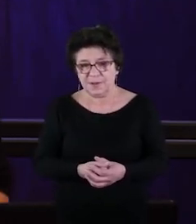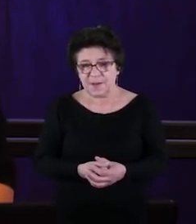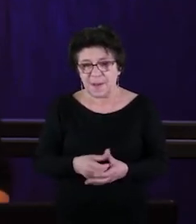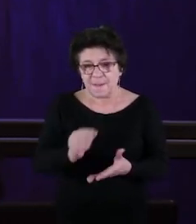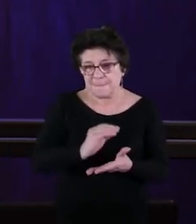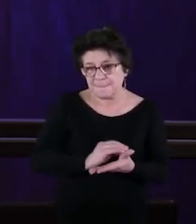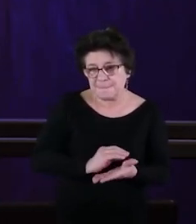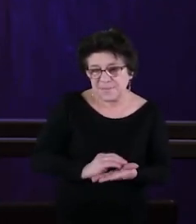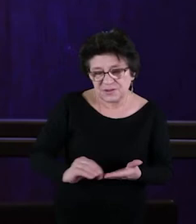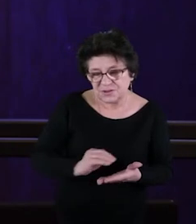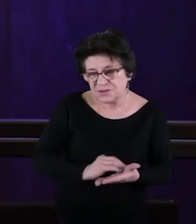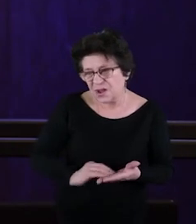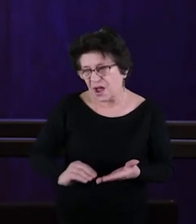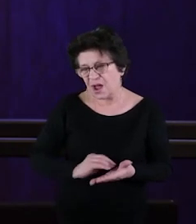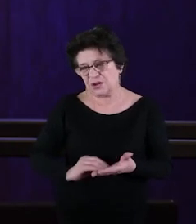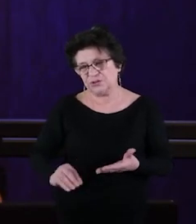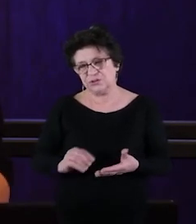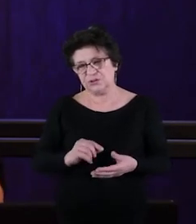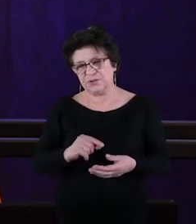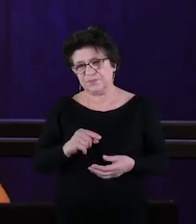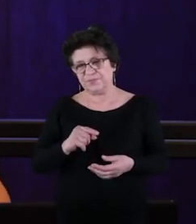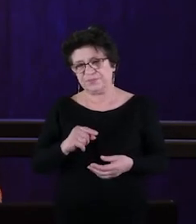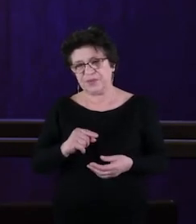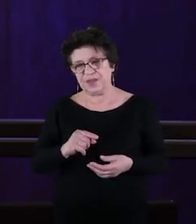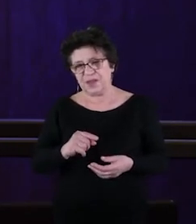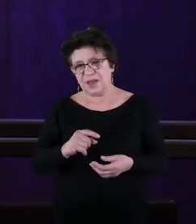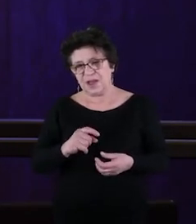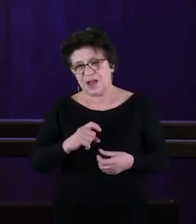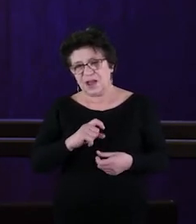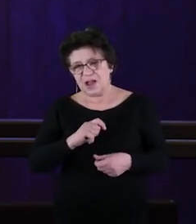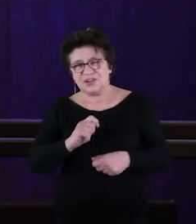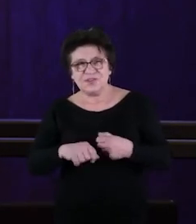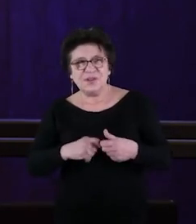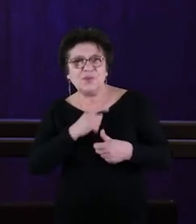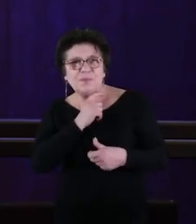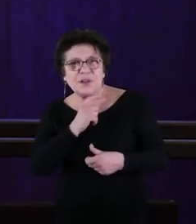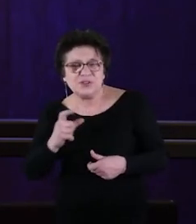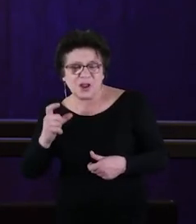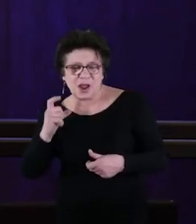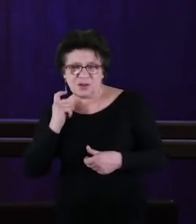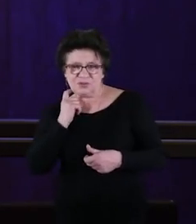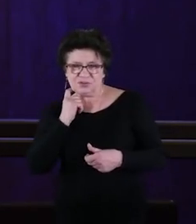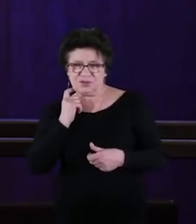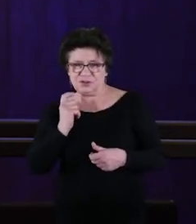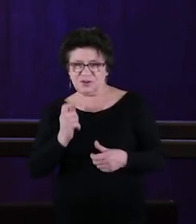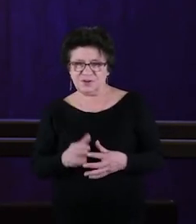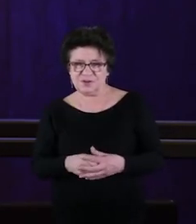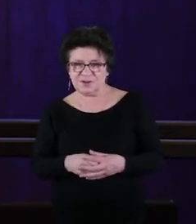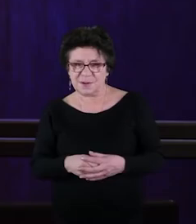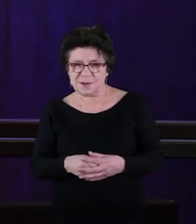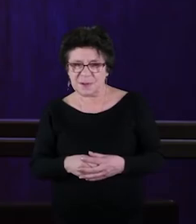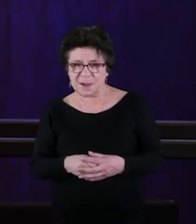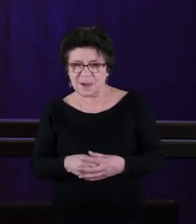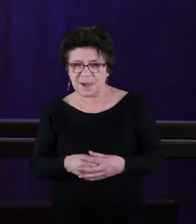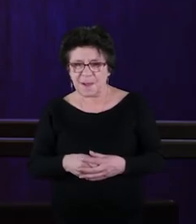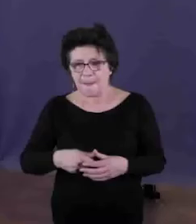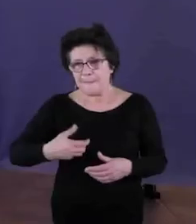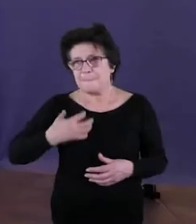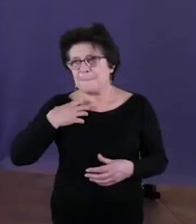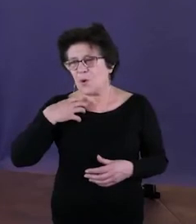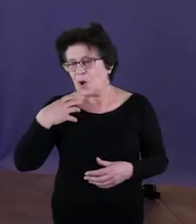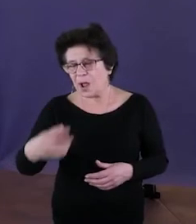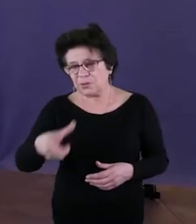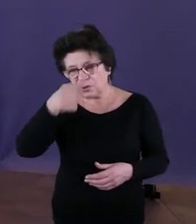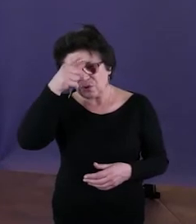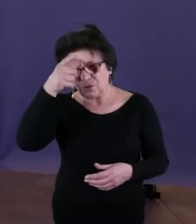związanych również z systemem duchownym z arystokracją i